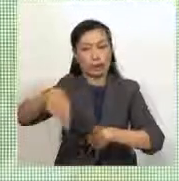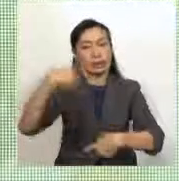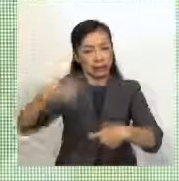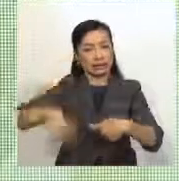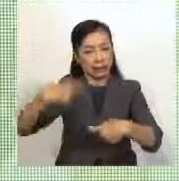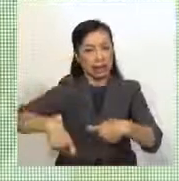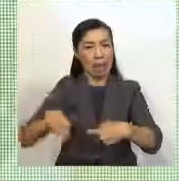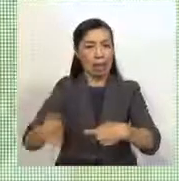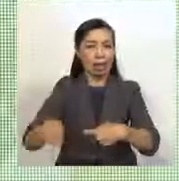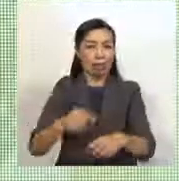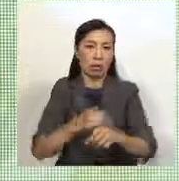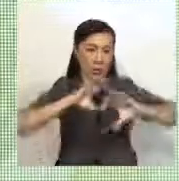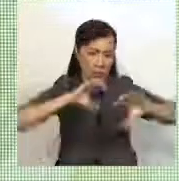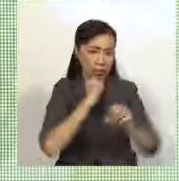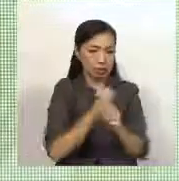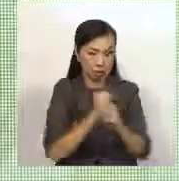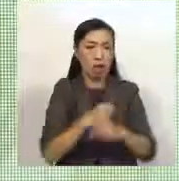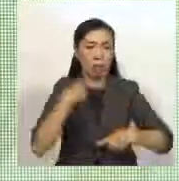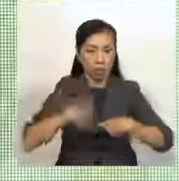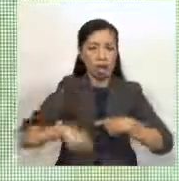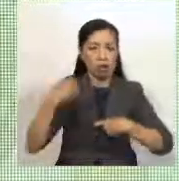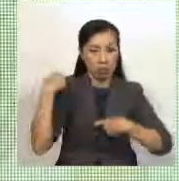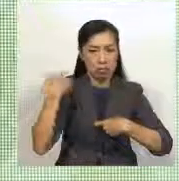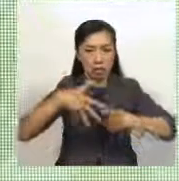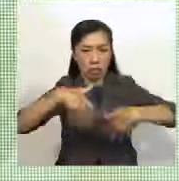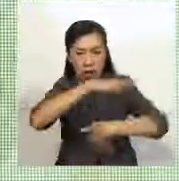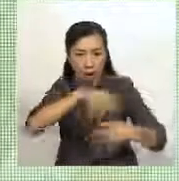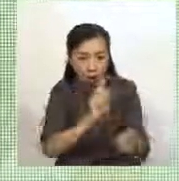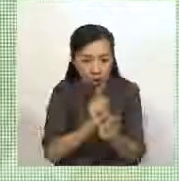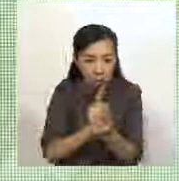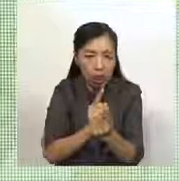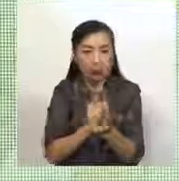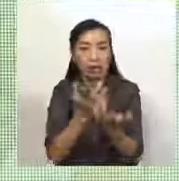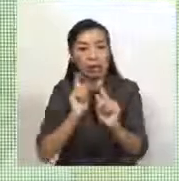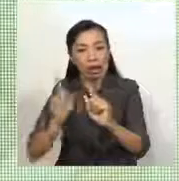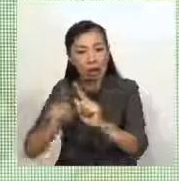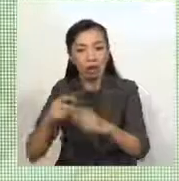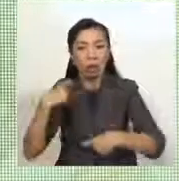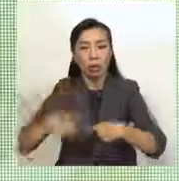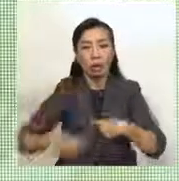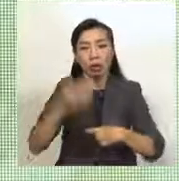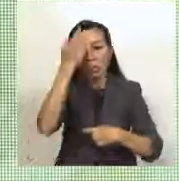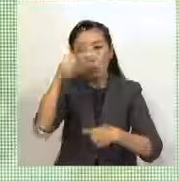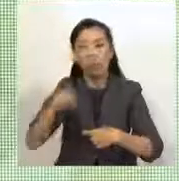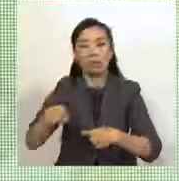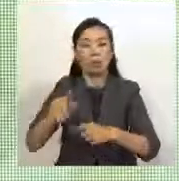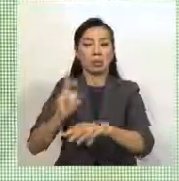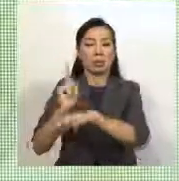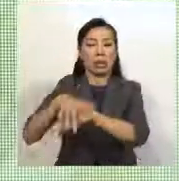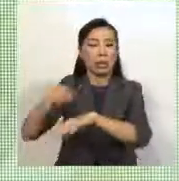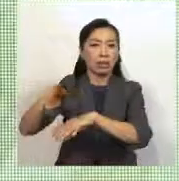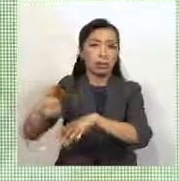จะทำงานของเรานะครับในการสัมผัสกับประชาชนเป็นโลกยุคดิจิตอลซึ่